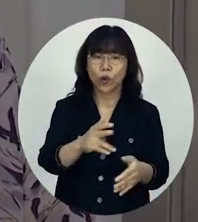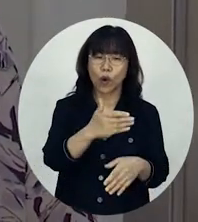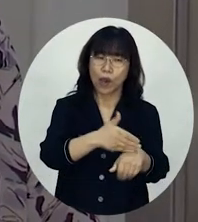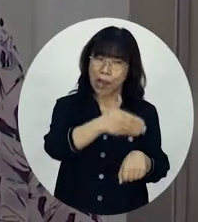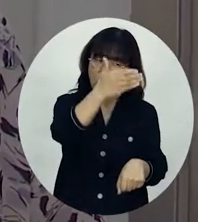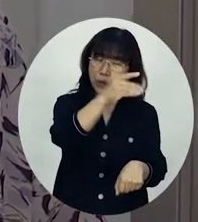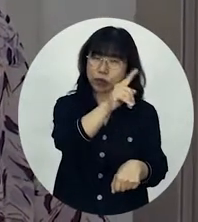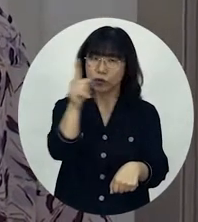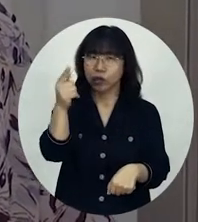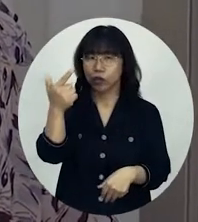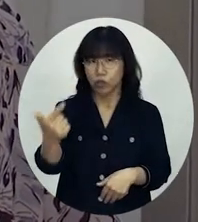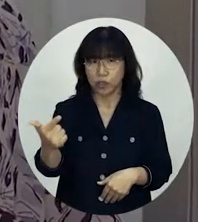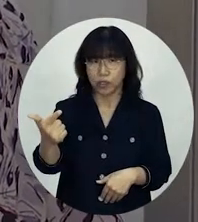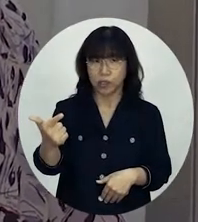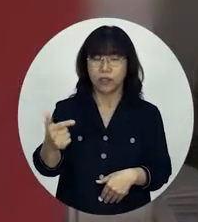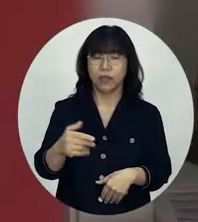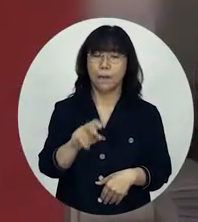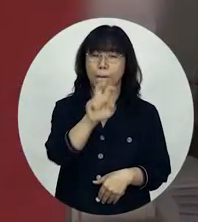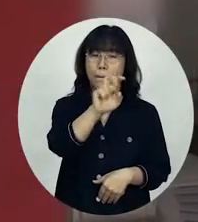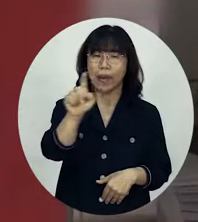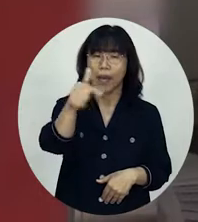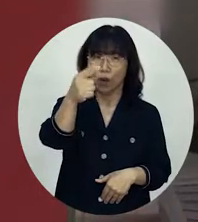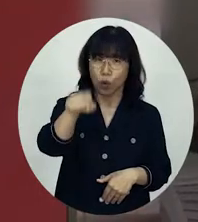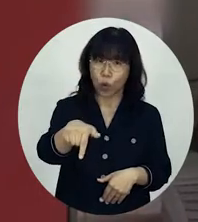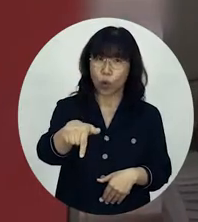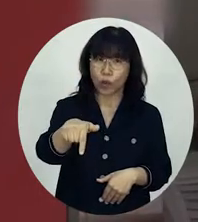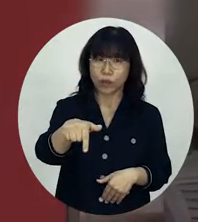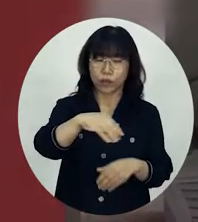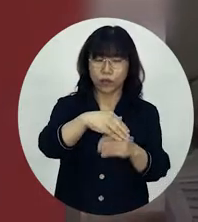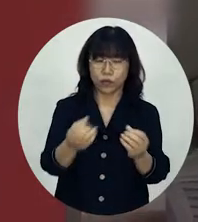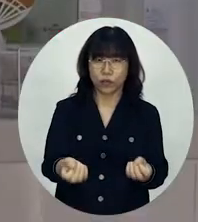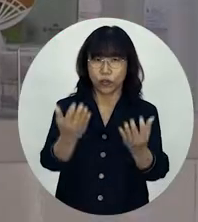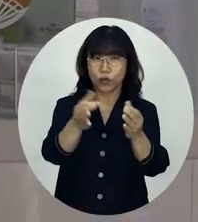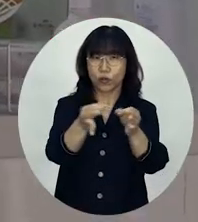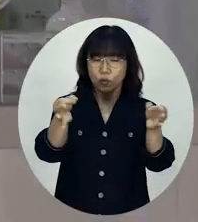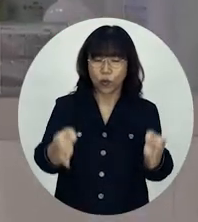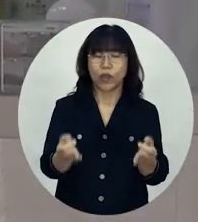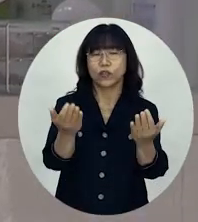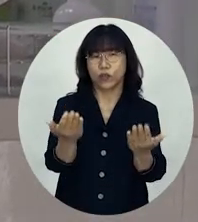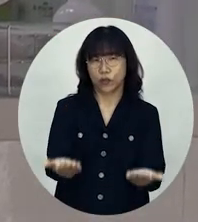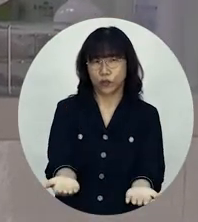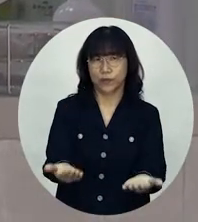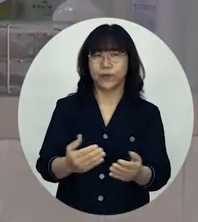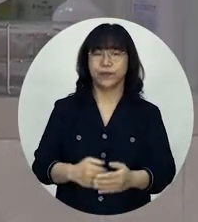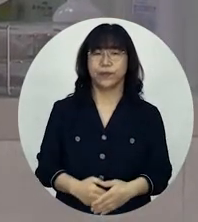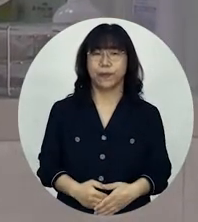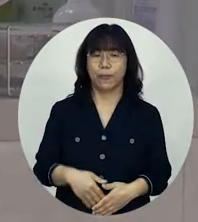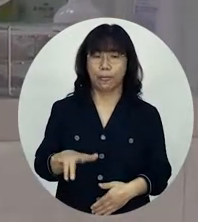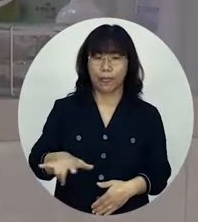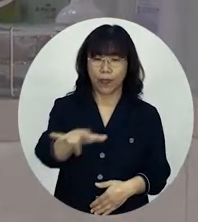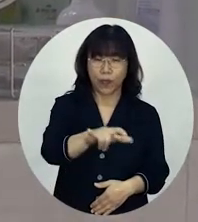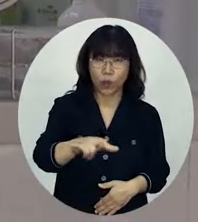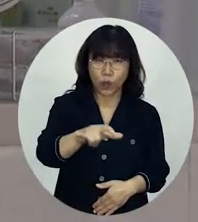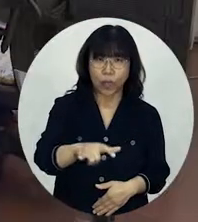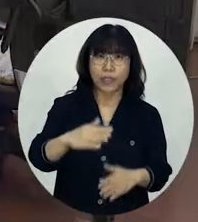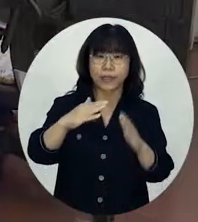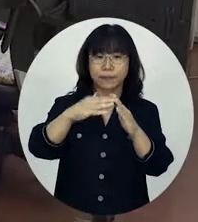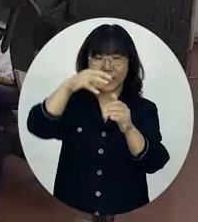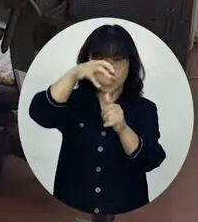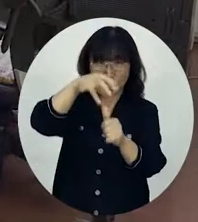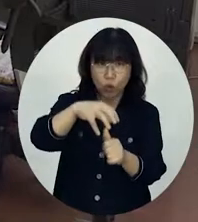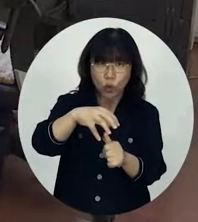운영되고 마곡팔 임시선별검사소는 연휴 기간 운영되지 않습니다. 또 코로나19